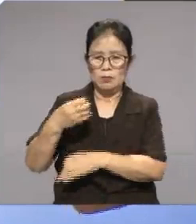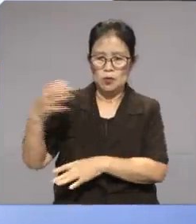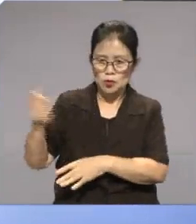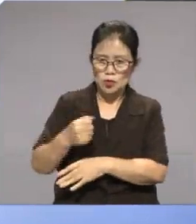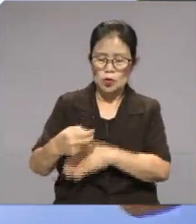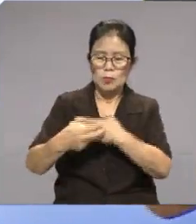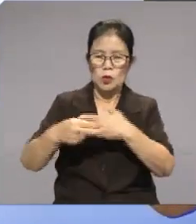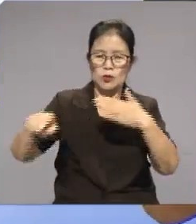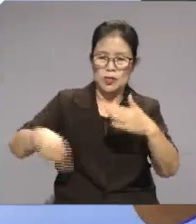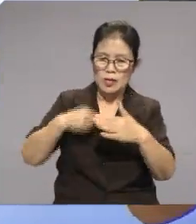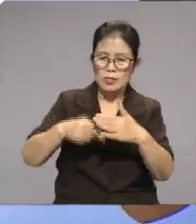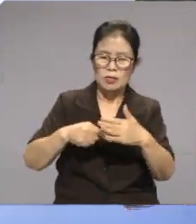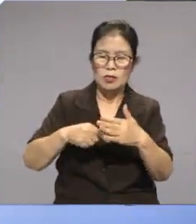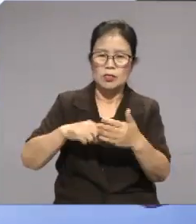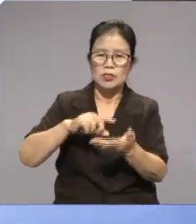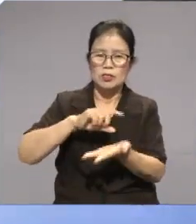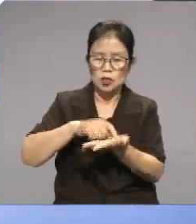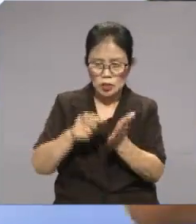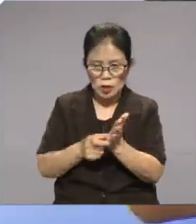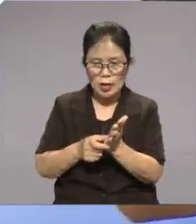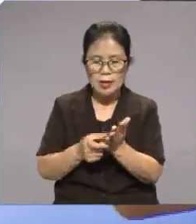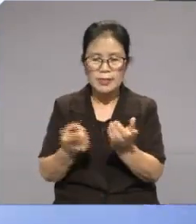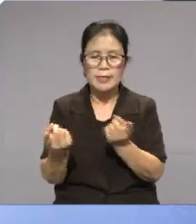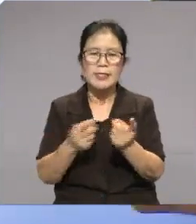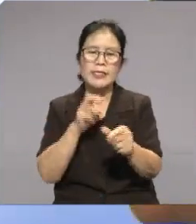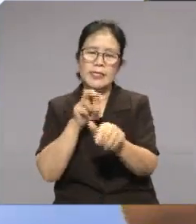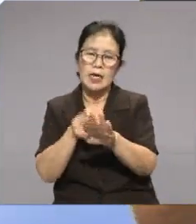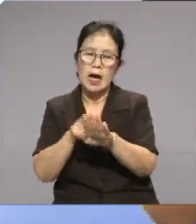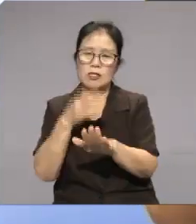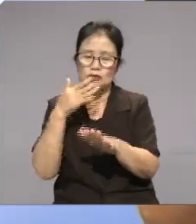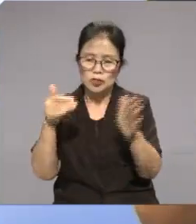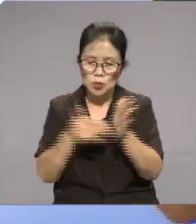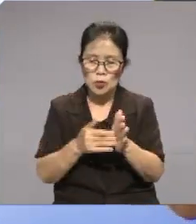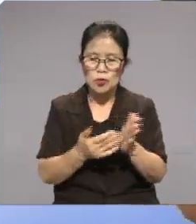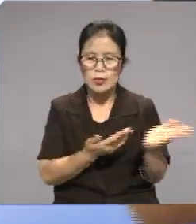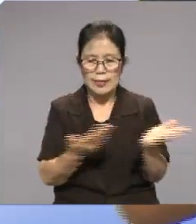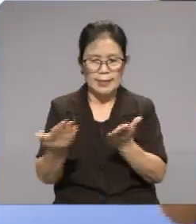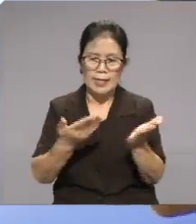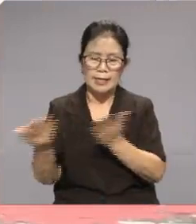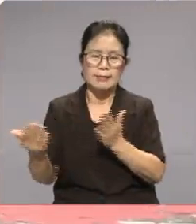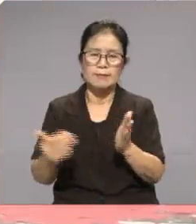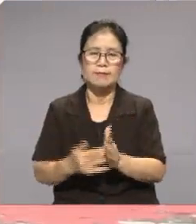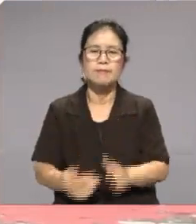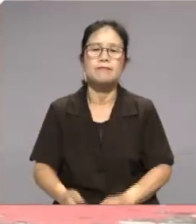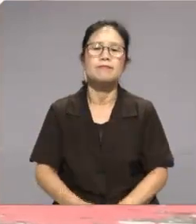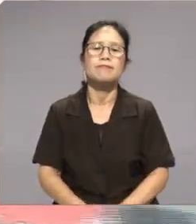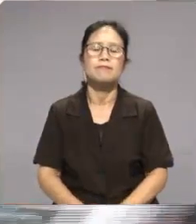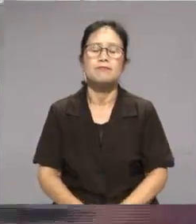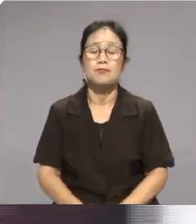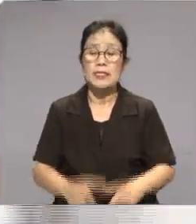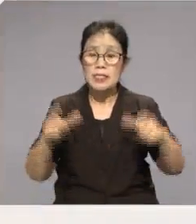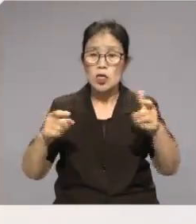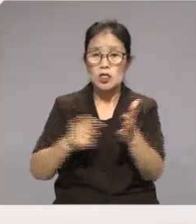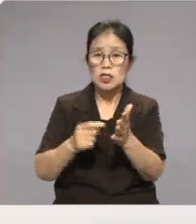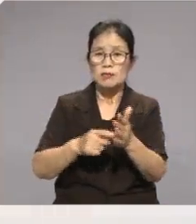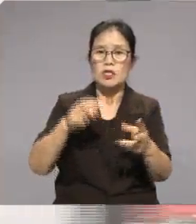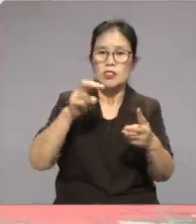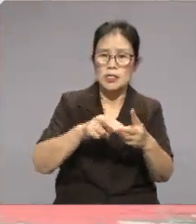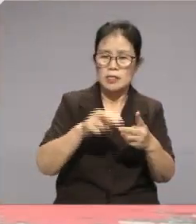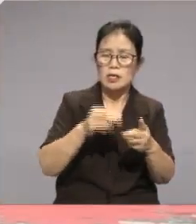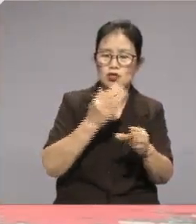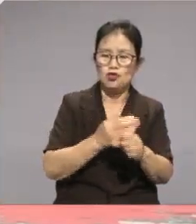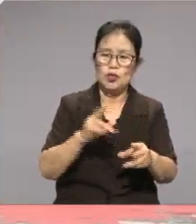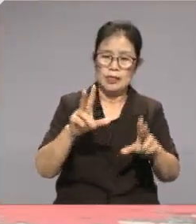해서 병원 내에서 적절한 진료를 하실 수 있도록 저희가 안내를 해 드렸고 지역응급 의료센터 중